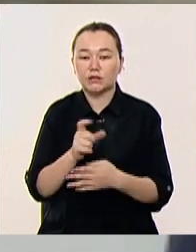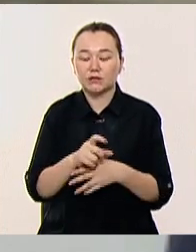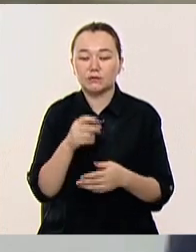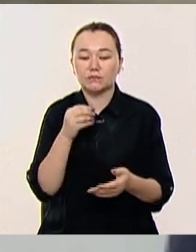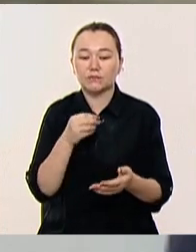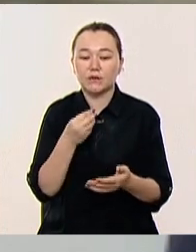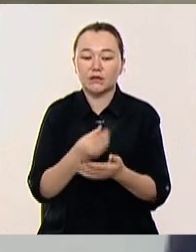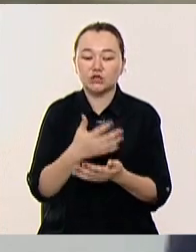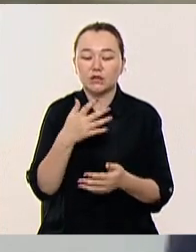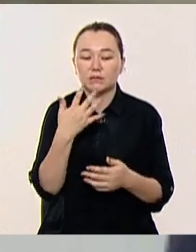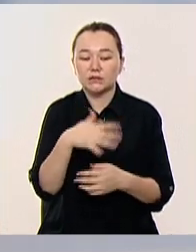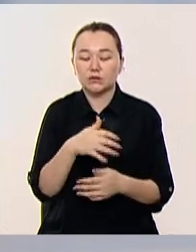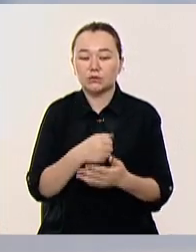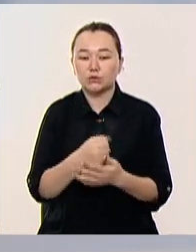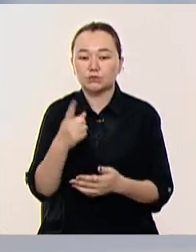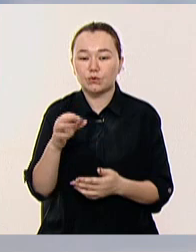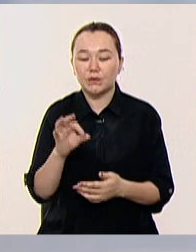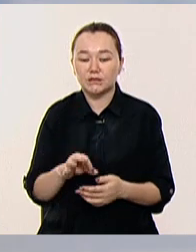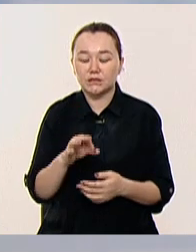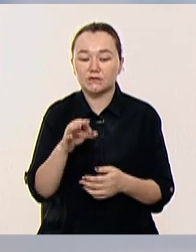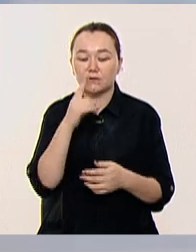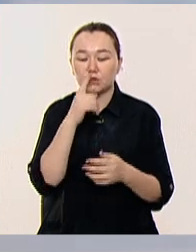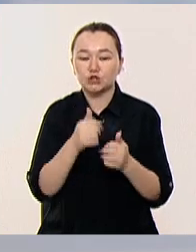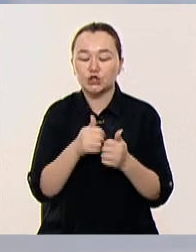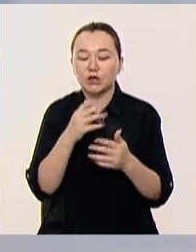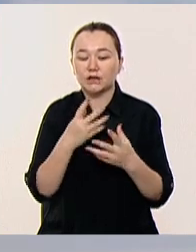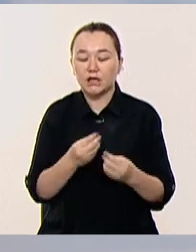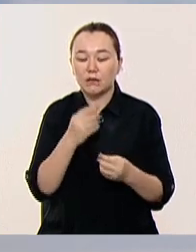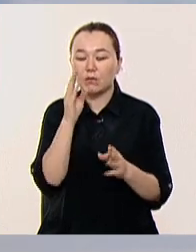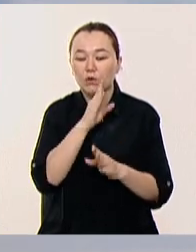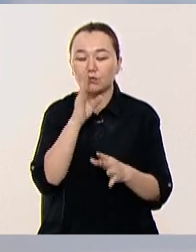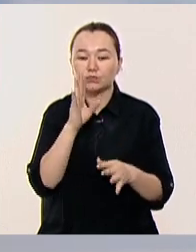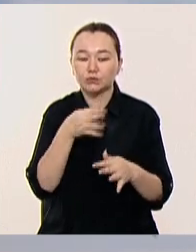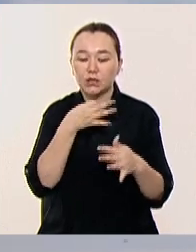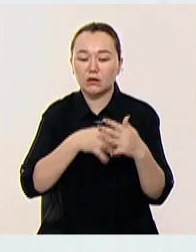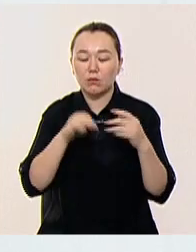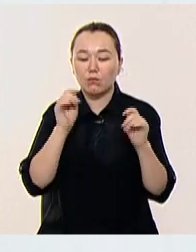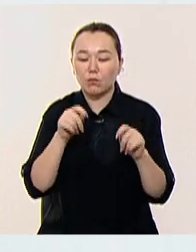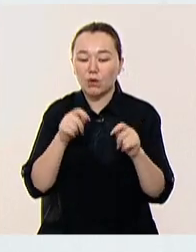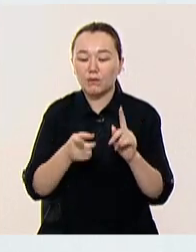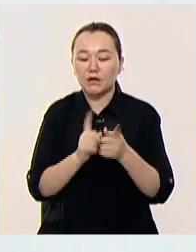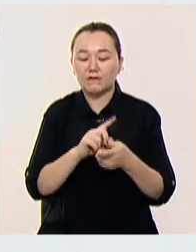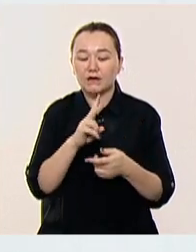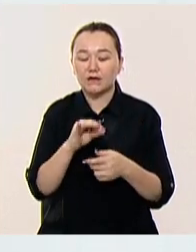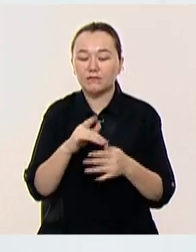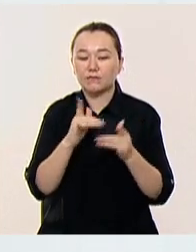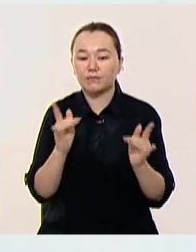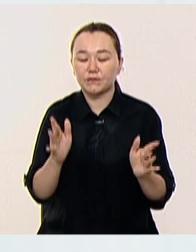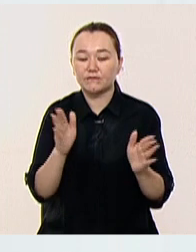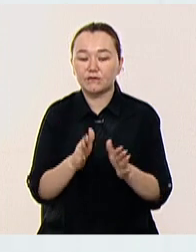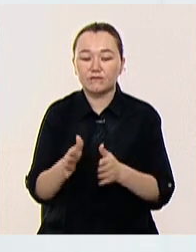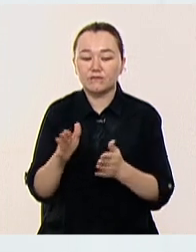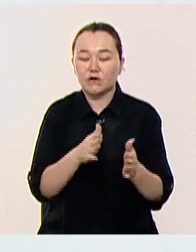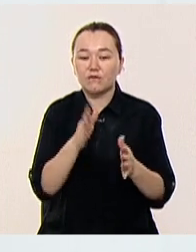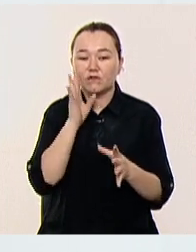от 50 до 100%. В ближайшие дни в Шымкенте, по прогнозу, будут дождливыми. Превратится ли развязка в мини-Венецию